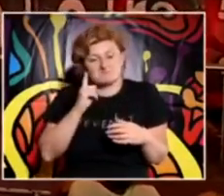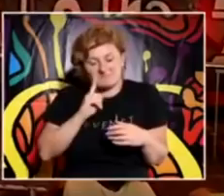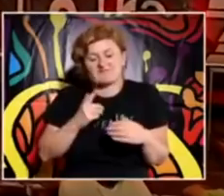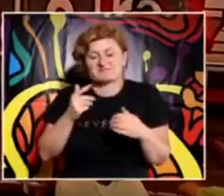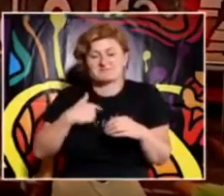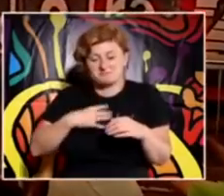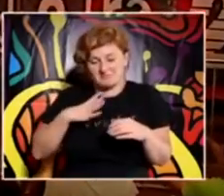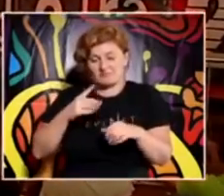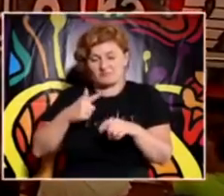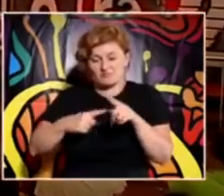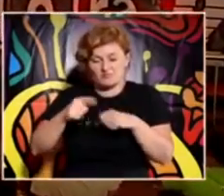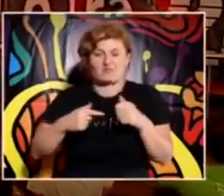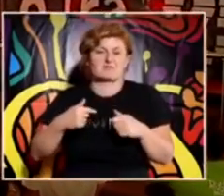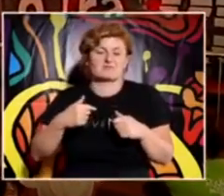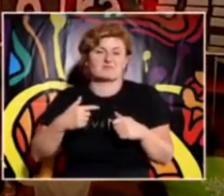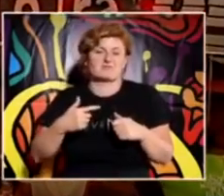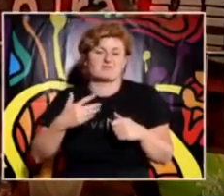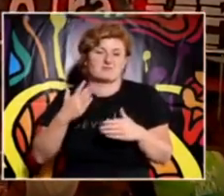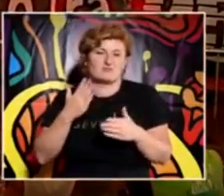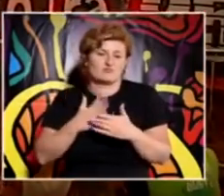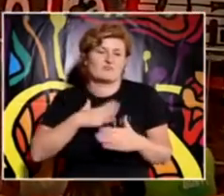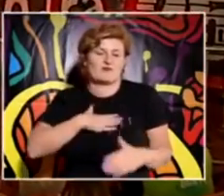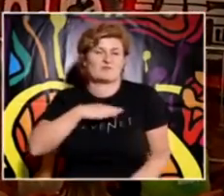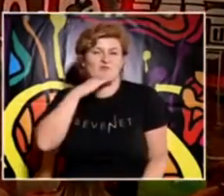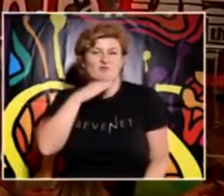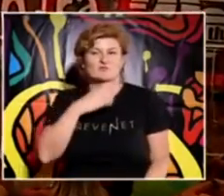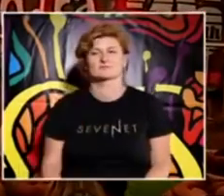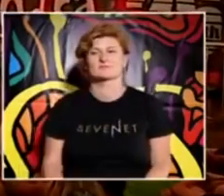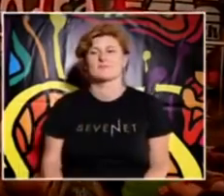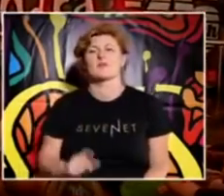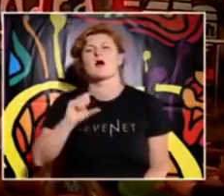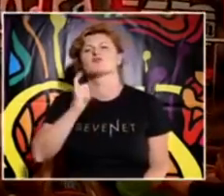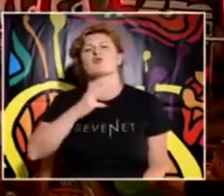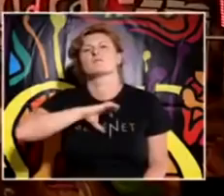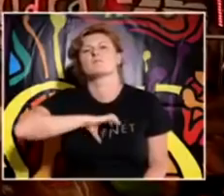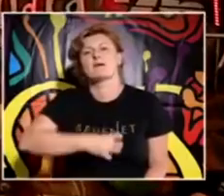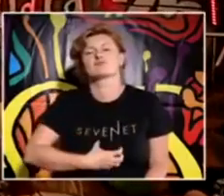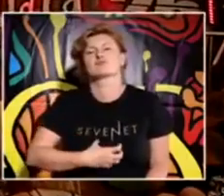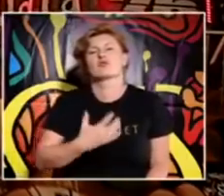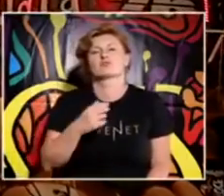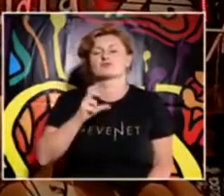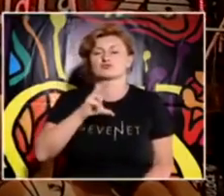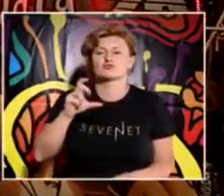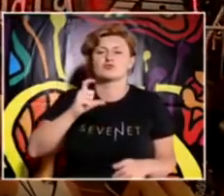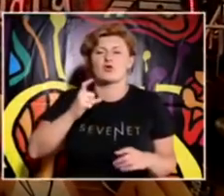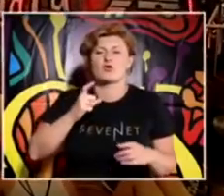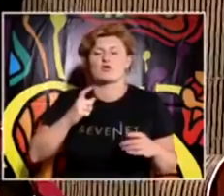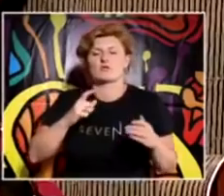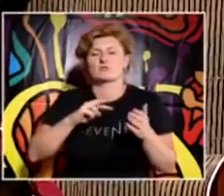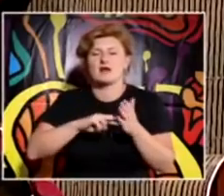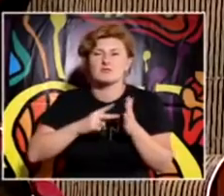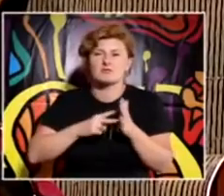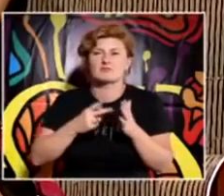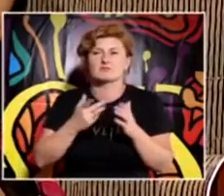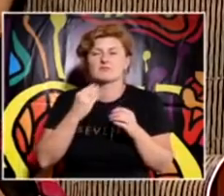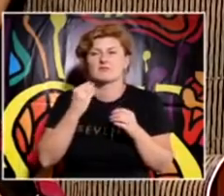Ale co cię męczy? Właśnie to, że wszystko jest takie spontaniczne, czy to, że jest wszystko tak pięknie zaplanowane w Excelu dziewczyny, żony? Myślę, że